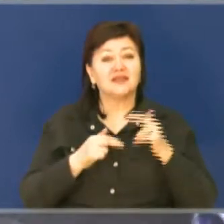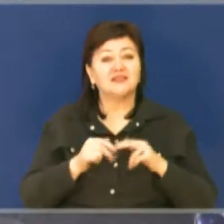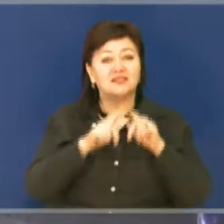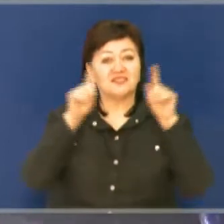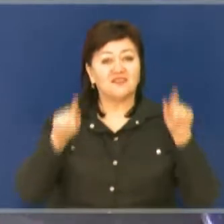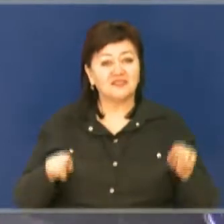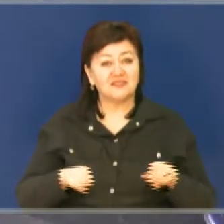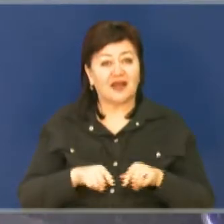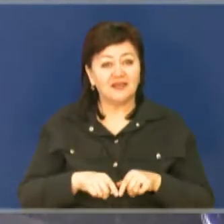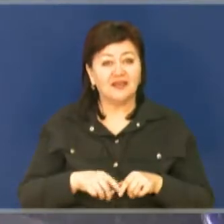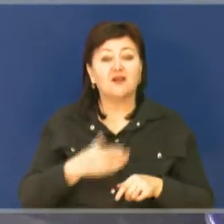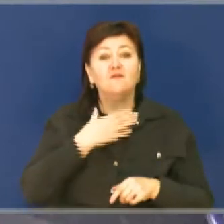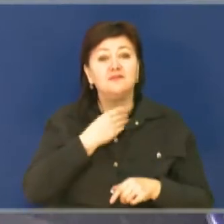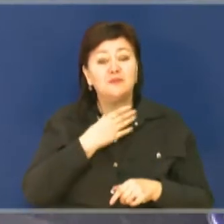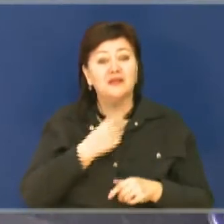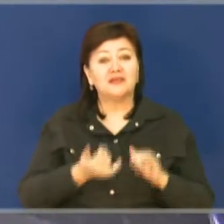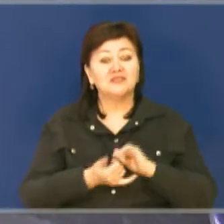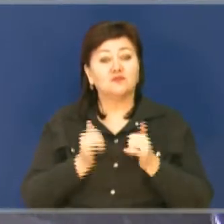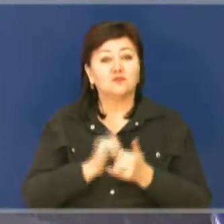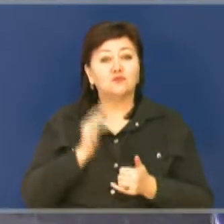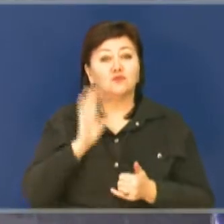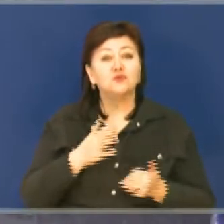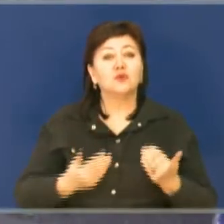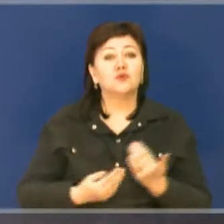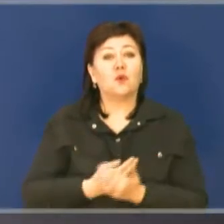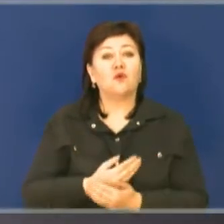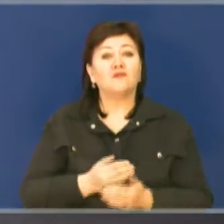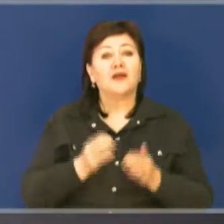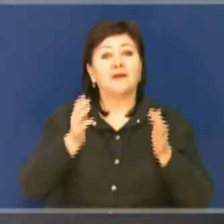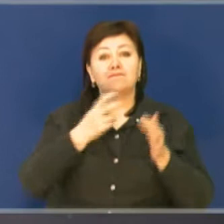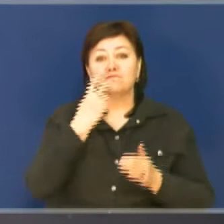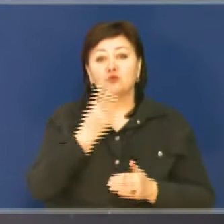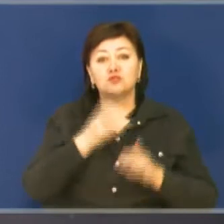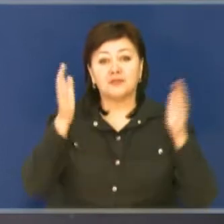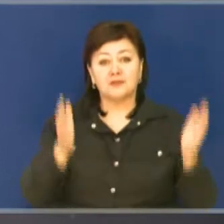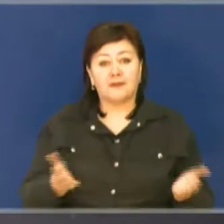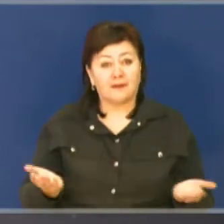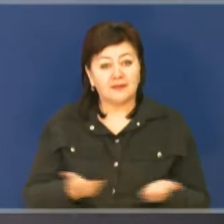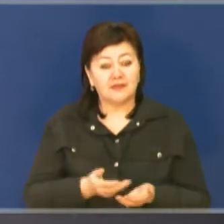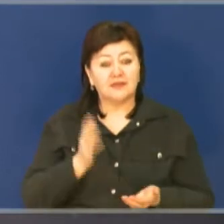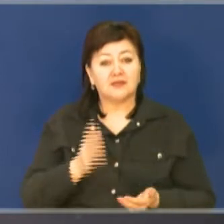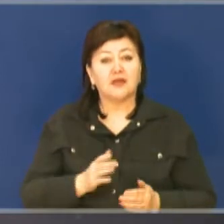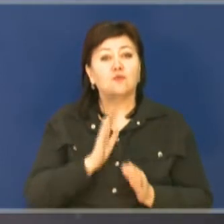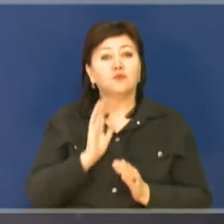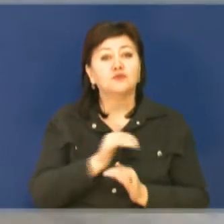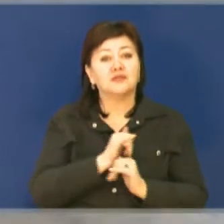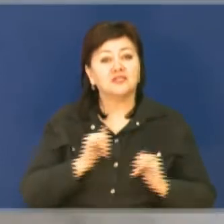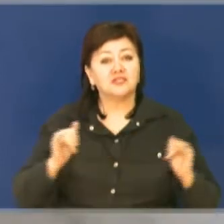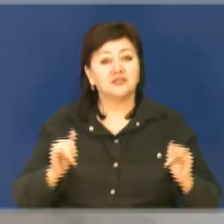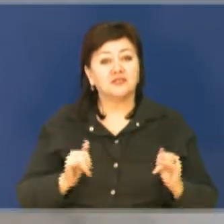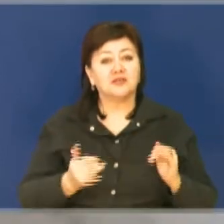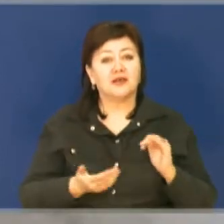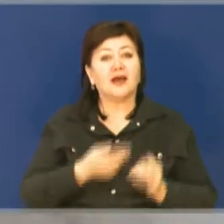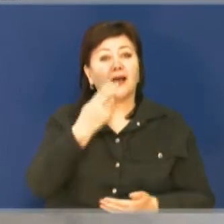В Усть-Каменогорске и Семее будут установлены новые мусорные контейнеры. За счет оператора расширенных обязательств производителей